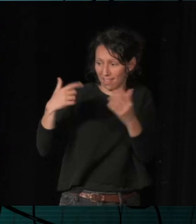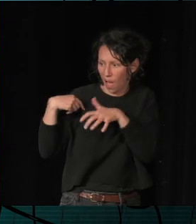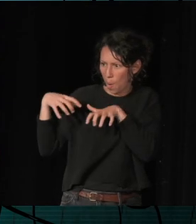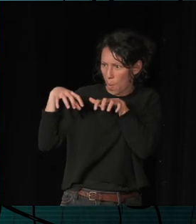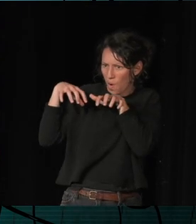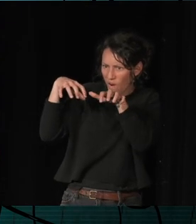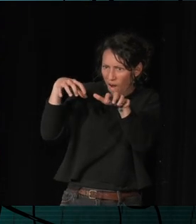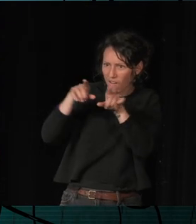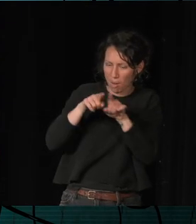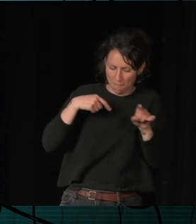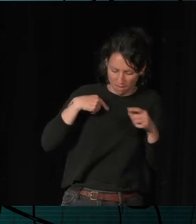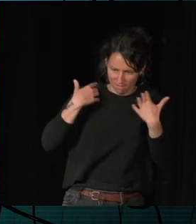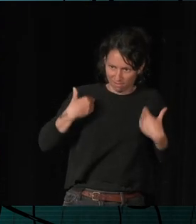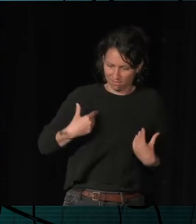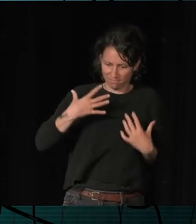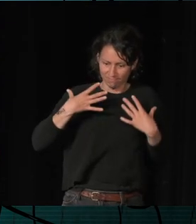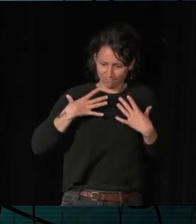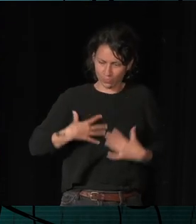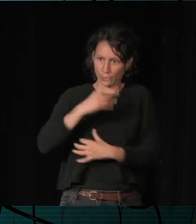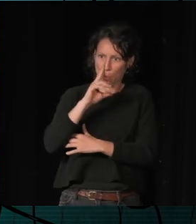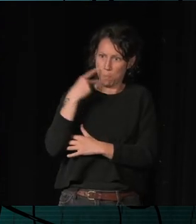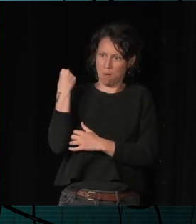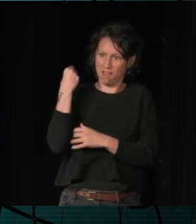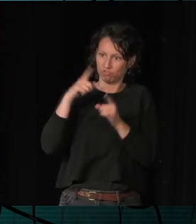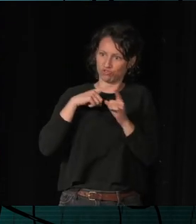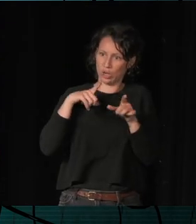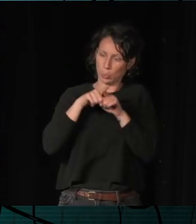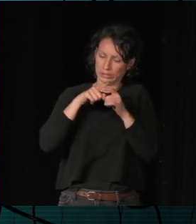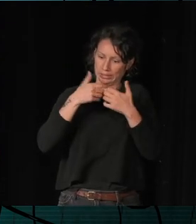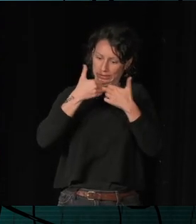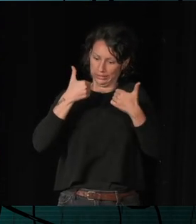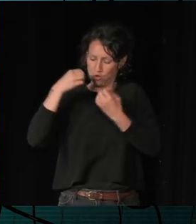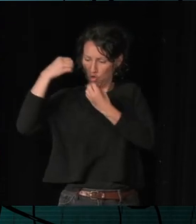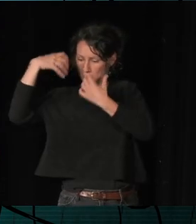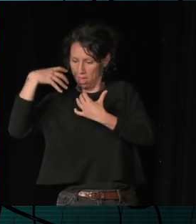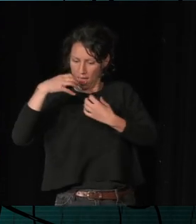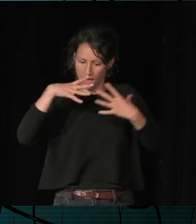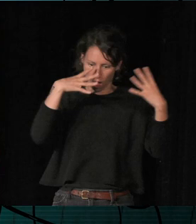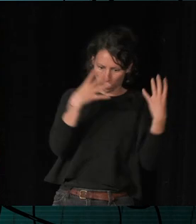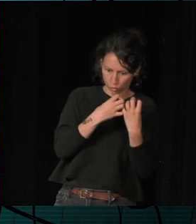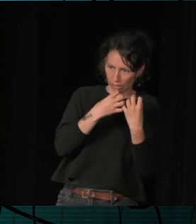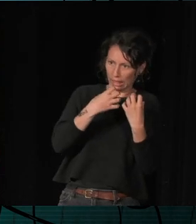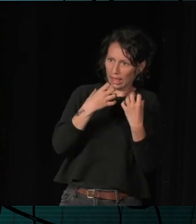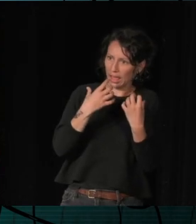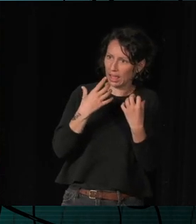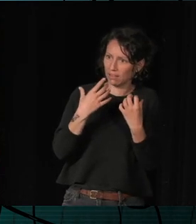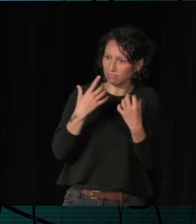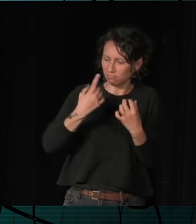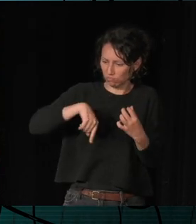qui sont profonds, qui sont ancrés en nous en tant qu'humains du XXIe siècle, mais aussi peut-être en tant que